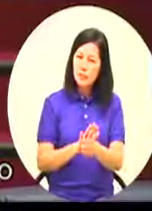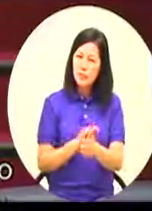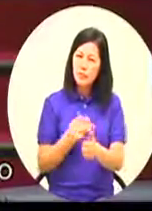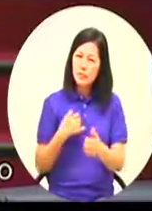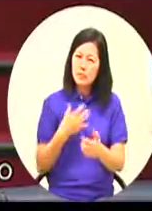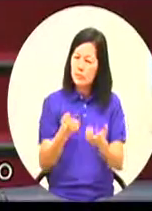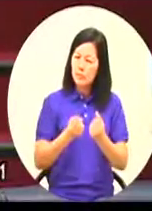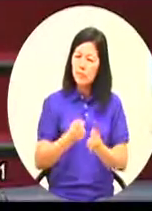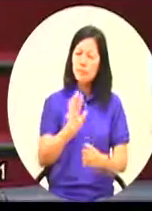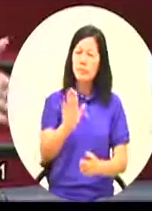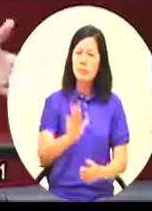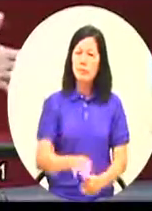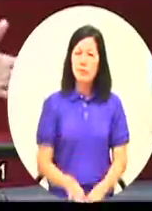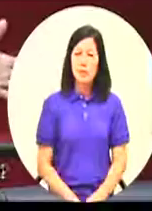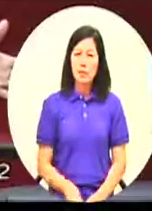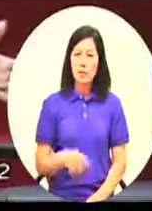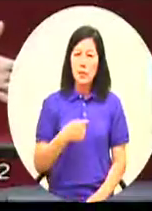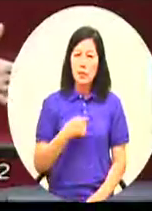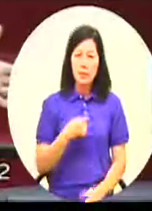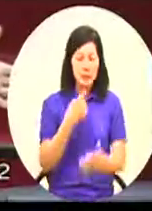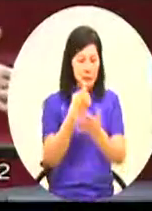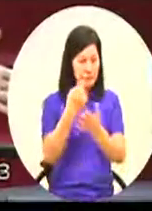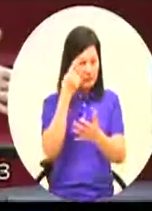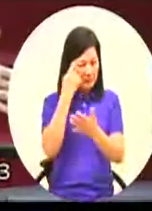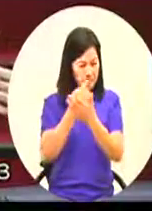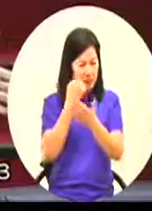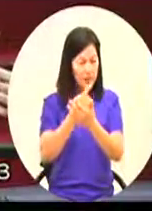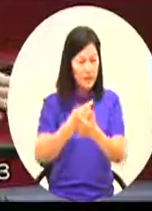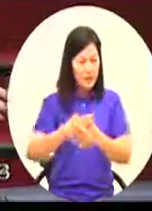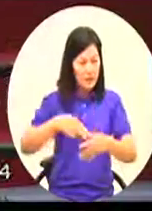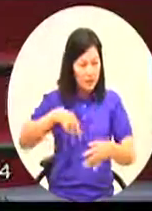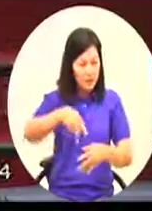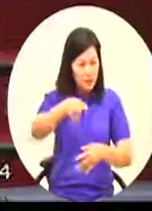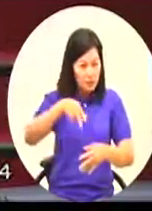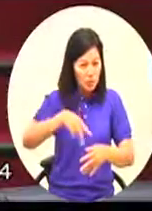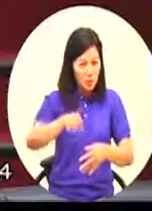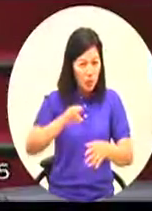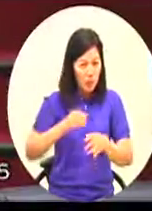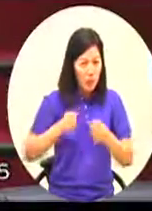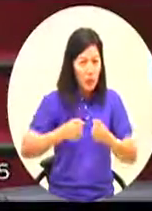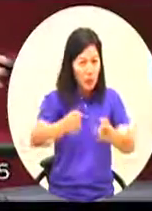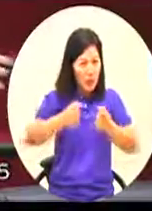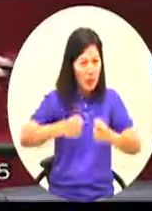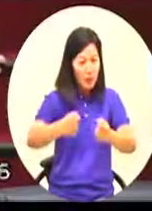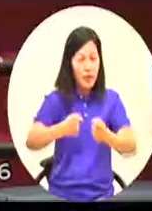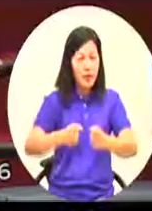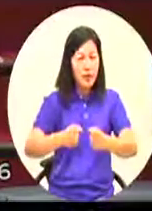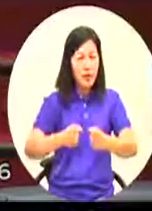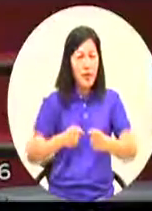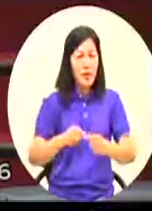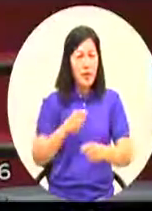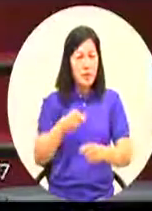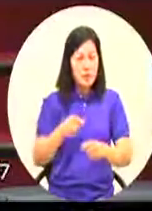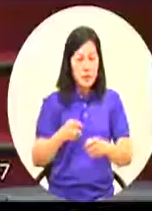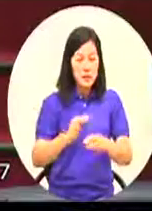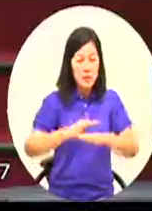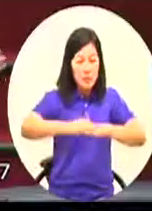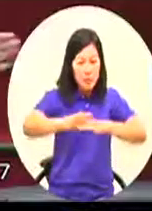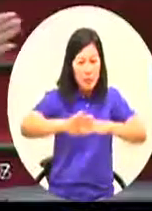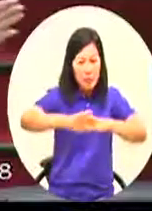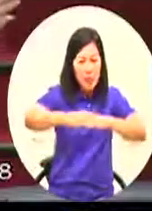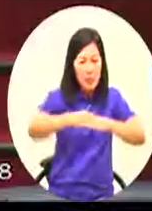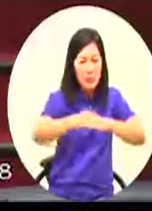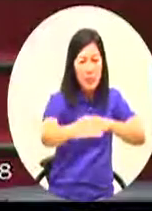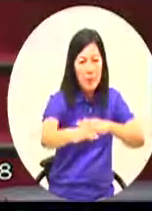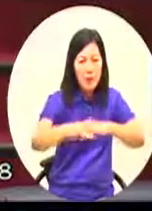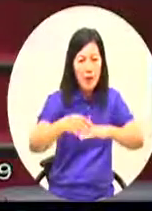难道我们每天都在走的道路，都会去呢， 这么短短家有坑坑洞洞的马上补，明